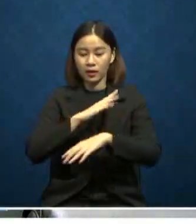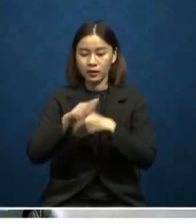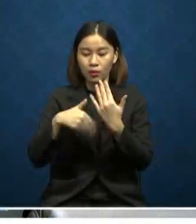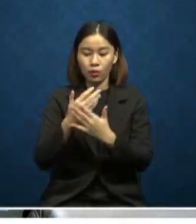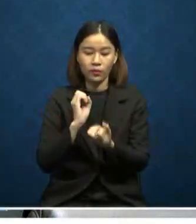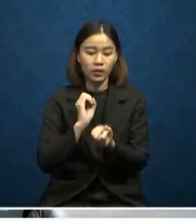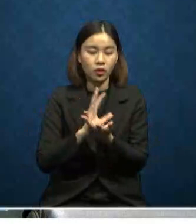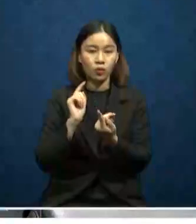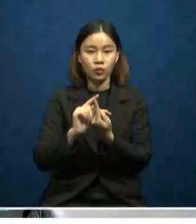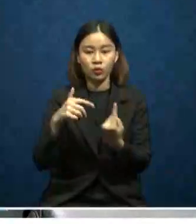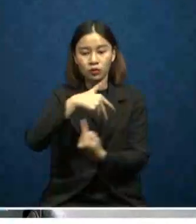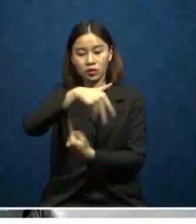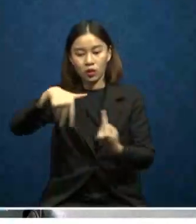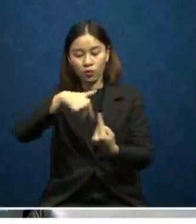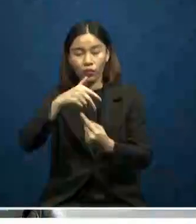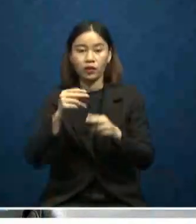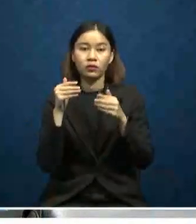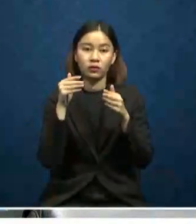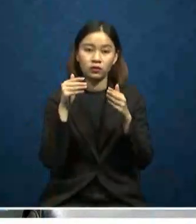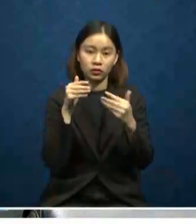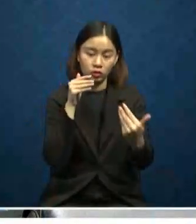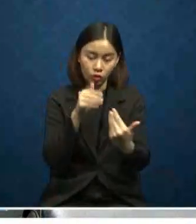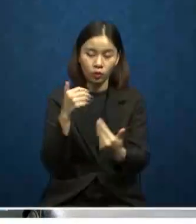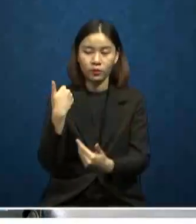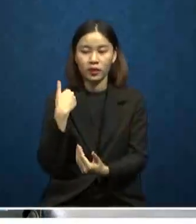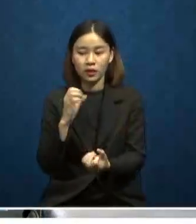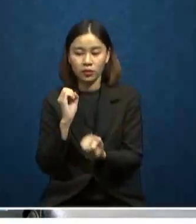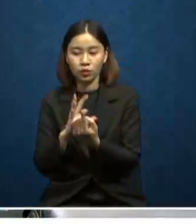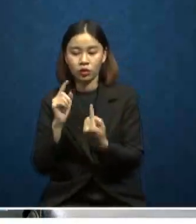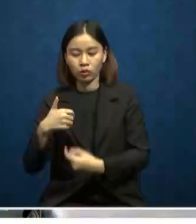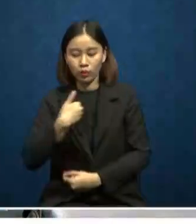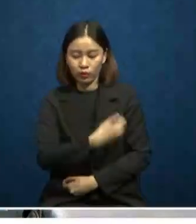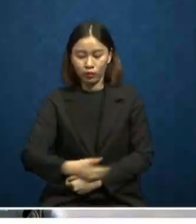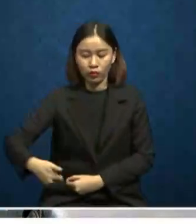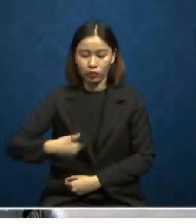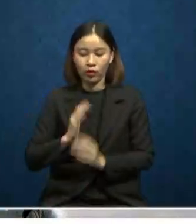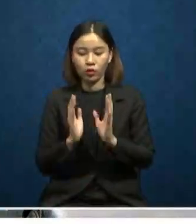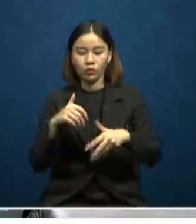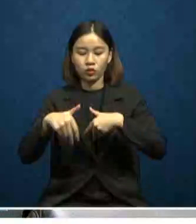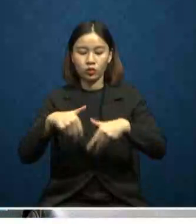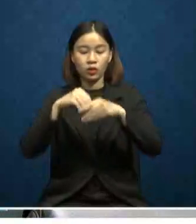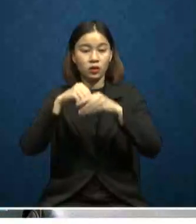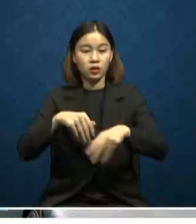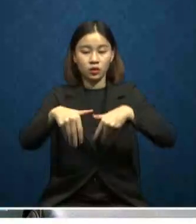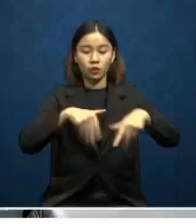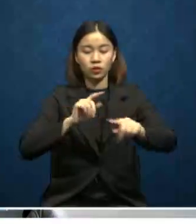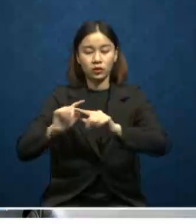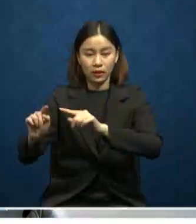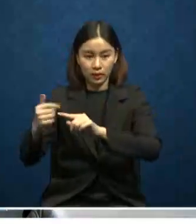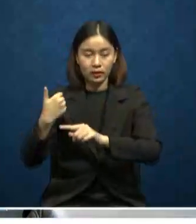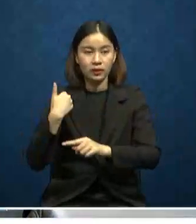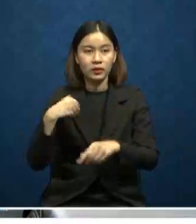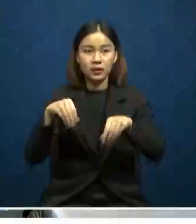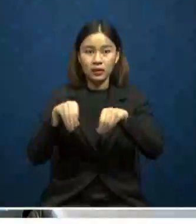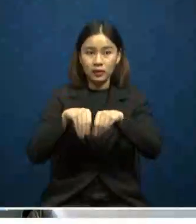ครับก็ส่งผลต่อสภาพแวดล้อมเองโดยตรงแล้วก็ส่งผลต่อสุขภาพพลานามัยของผู้คนที่อยู่ในชุมชนต่างๆที่อยู่